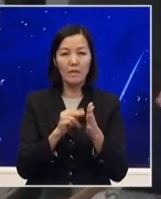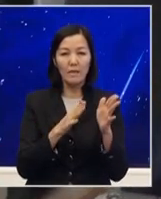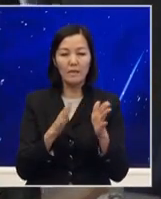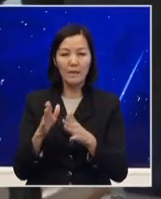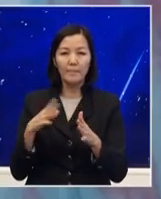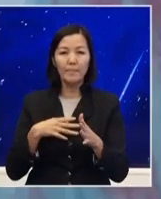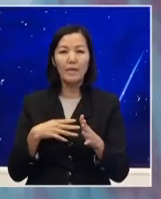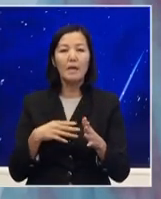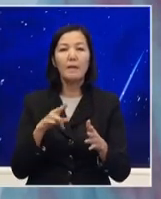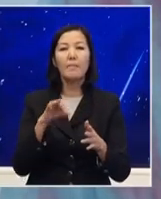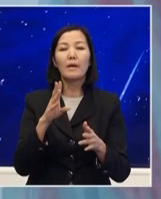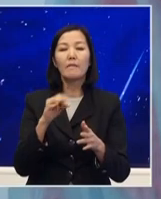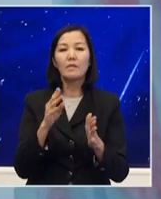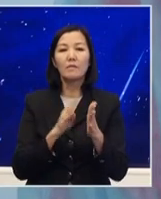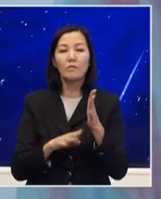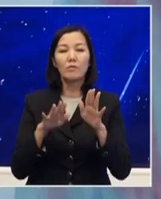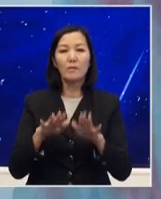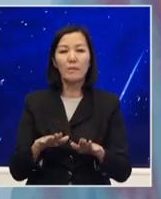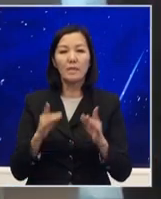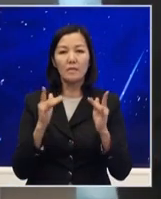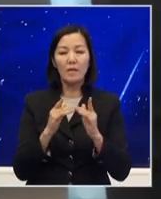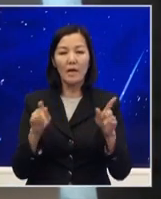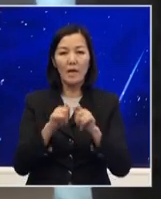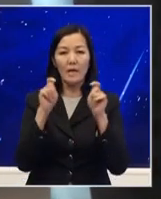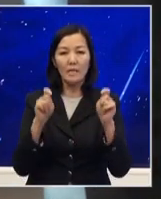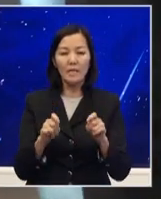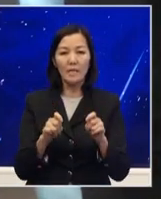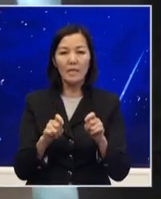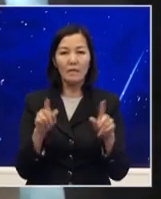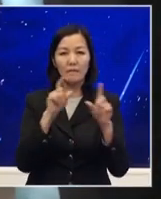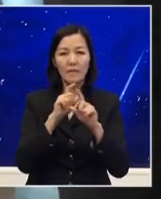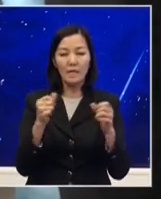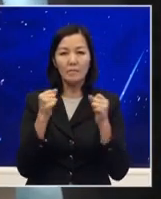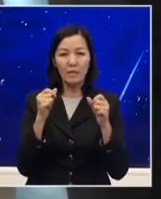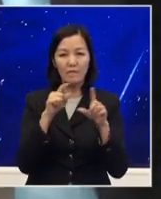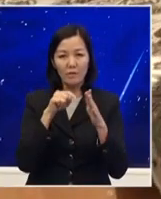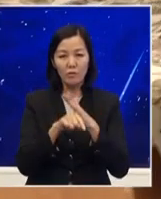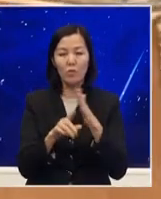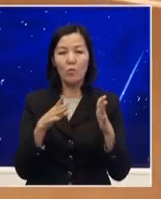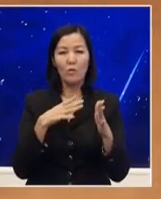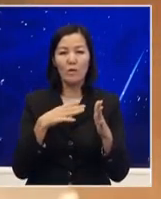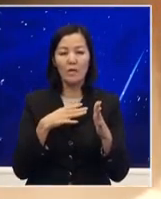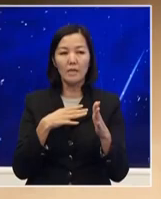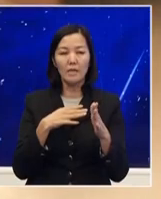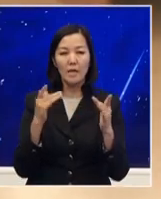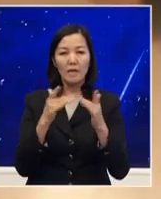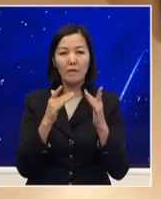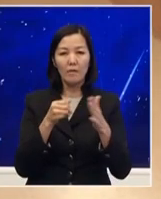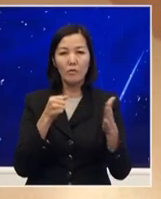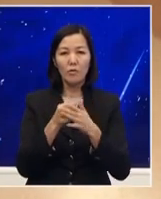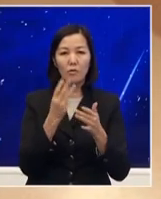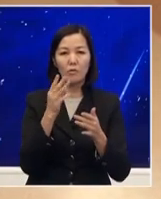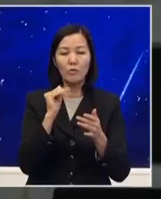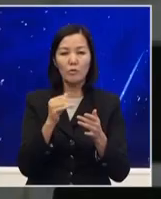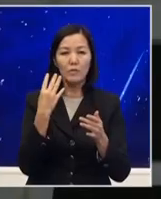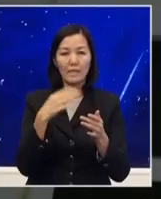создан провизорный центр на 90 койко-мест. Открытый изолятор в здании спортивной школы. В совокупности количество коек доведено до